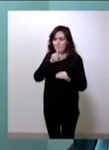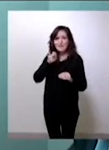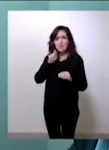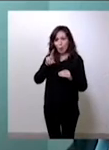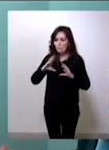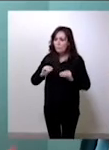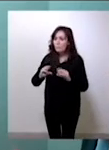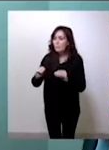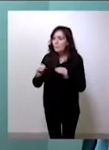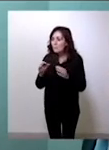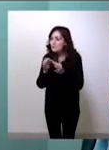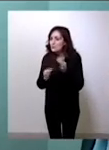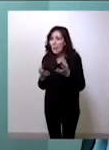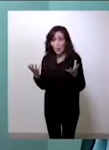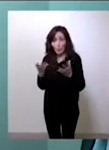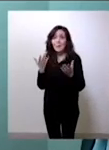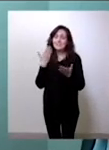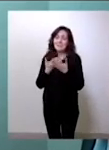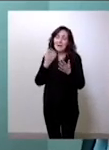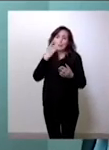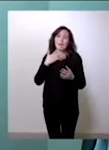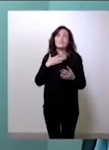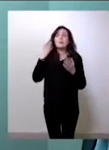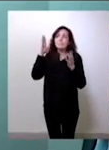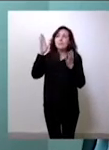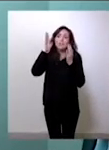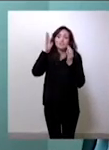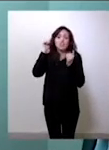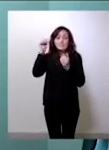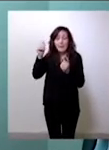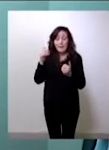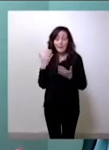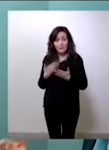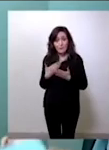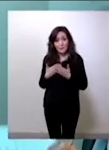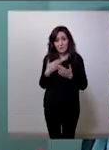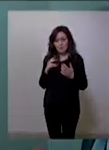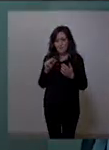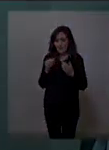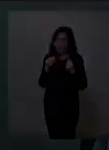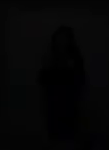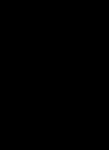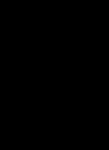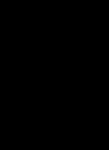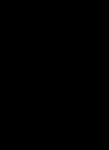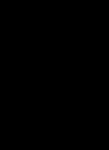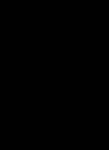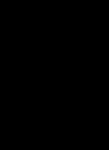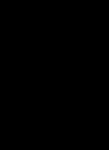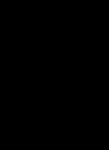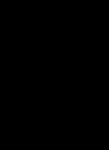Et pour moi, ça, c'est quelque chose qui, je l'espère, va permettre que les choses se concrétisent.